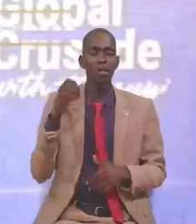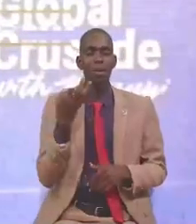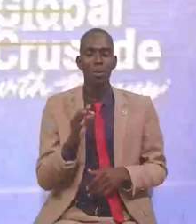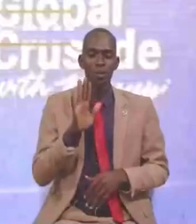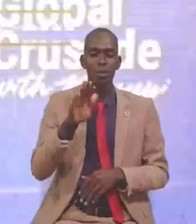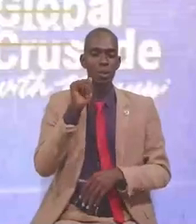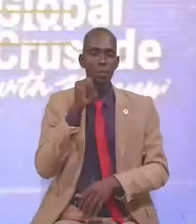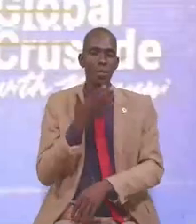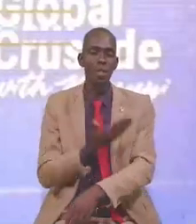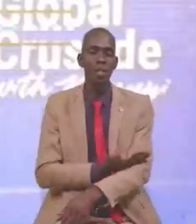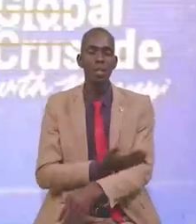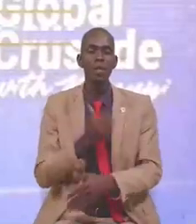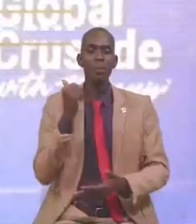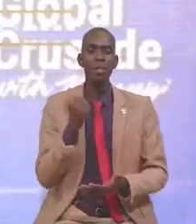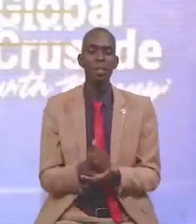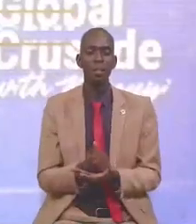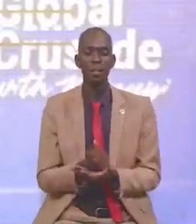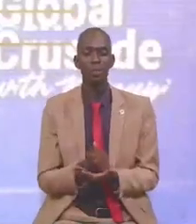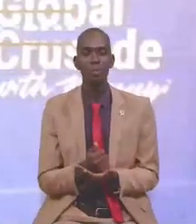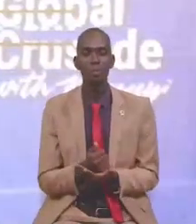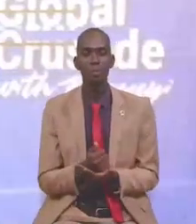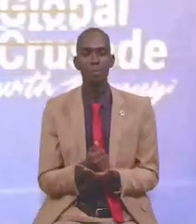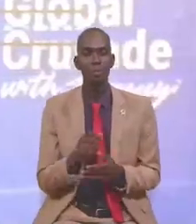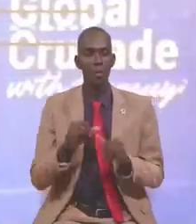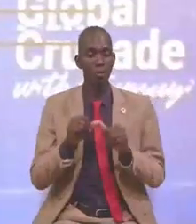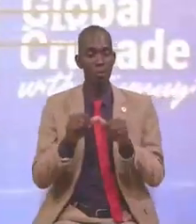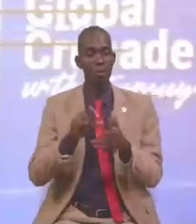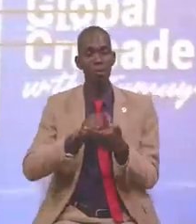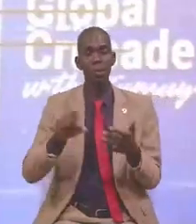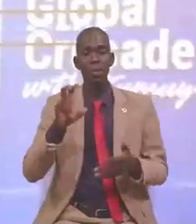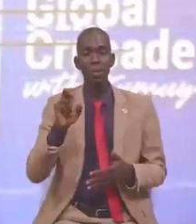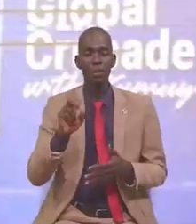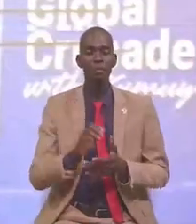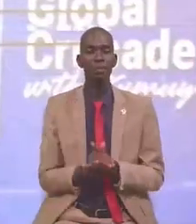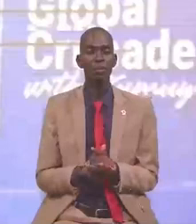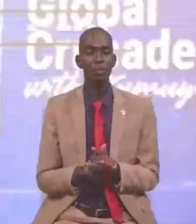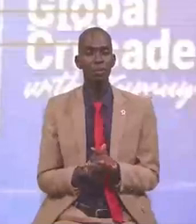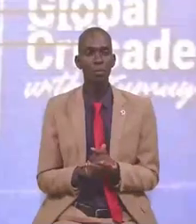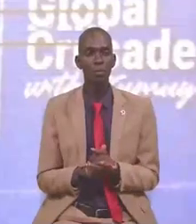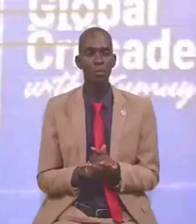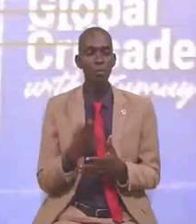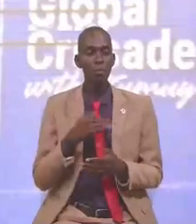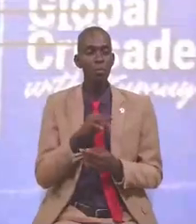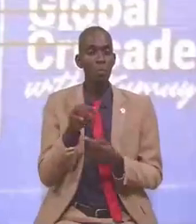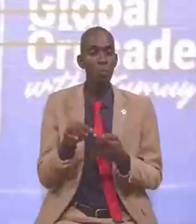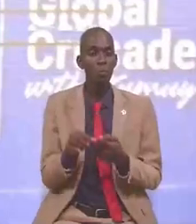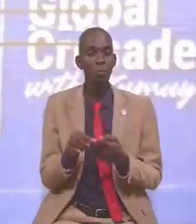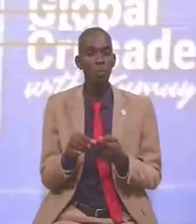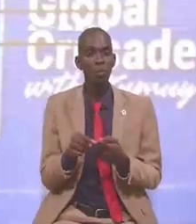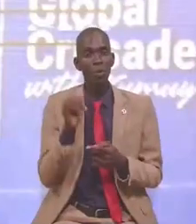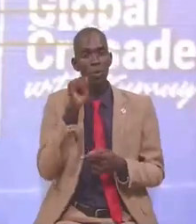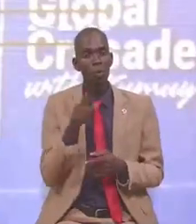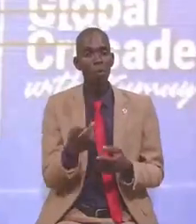fille. Amen. Voilà le verset 30. Le verset 30. Et quand